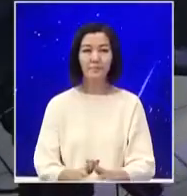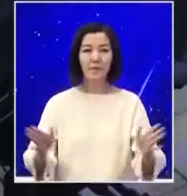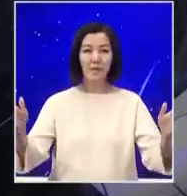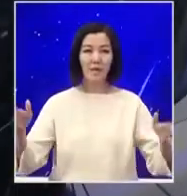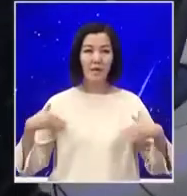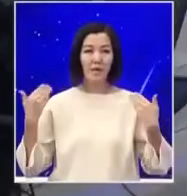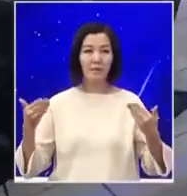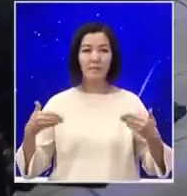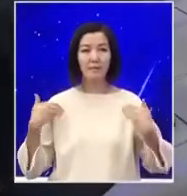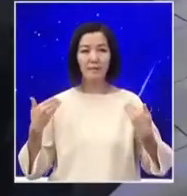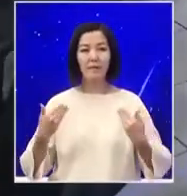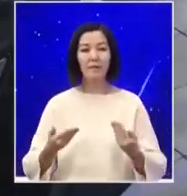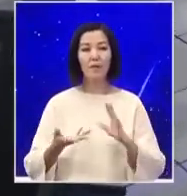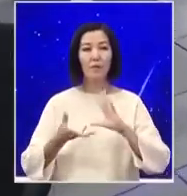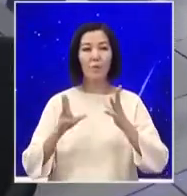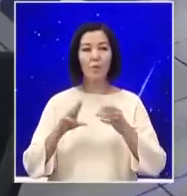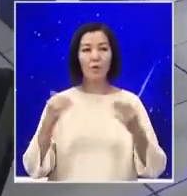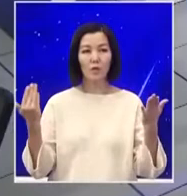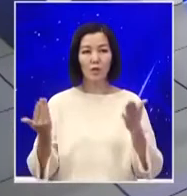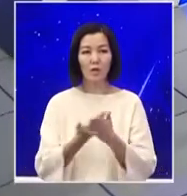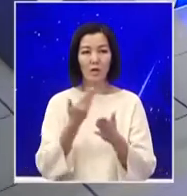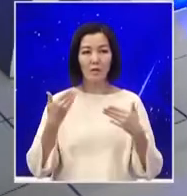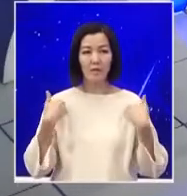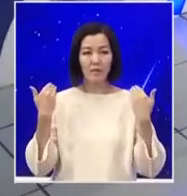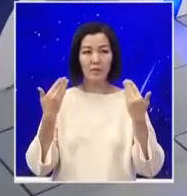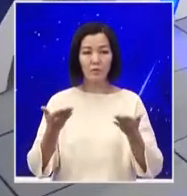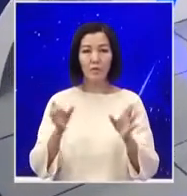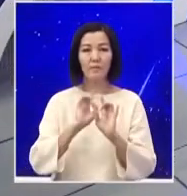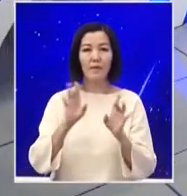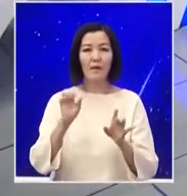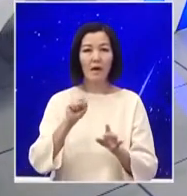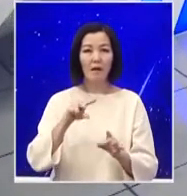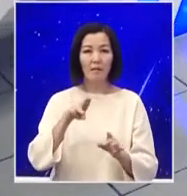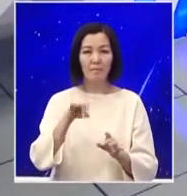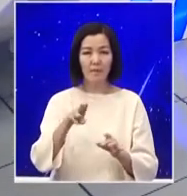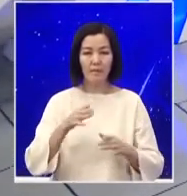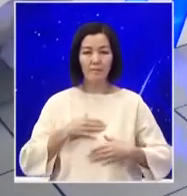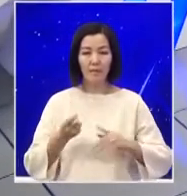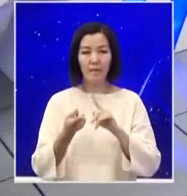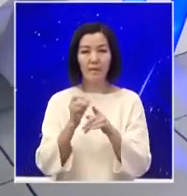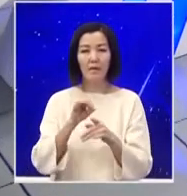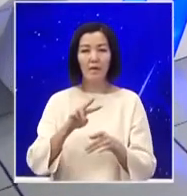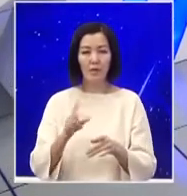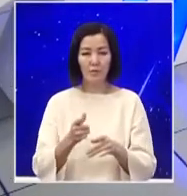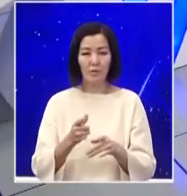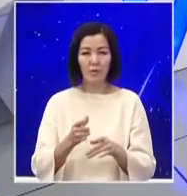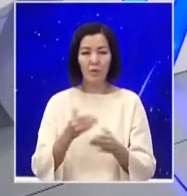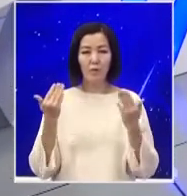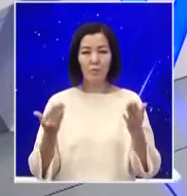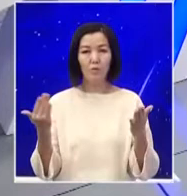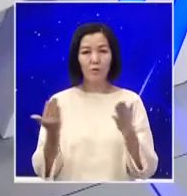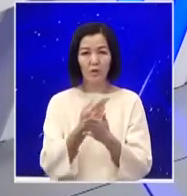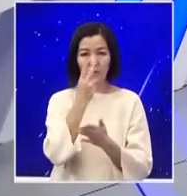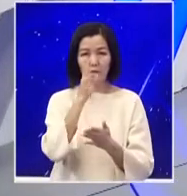Ассаламу алейкум, қадірменді көрермен. Тікелей эфирде жаңалықтар, студияда Алмат Хамид, сурдо одырмада Айгүл Жумашқызы.